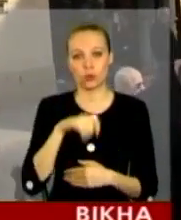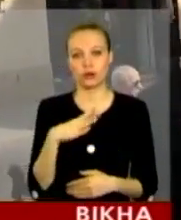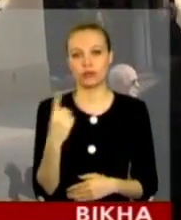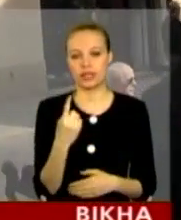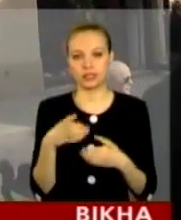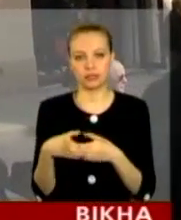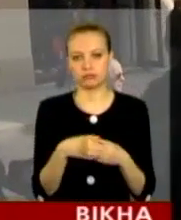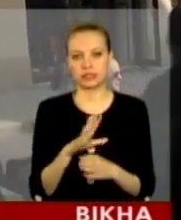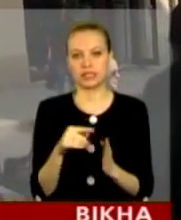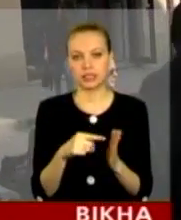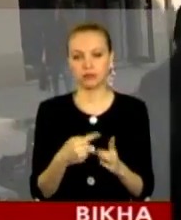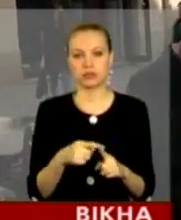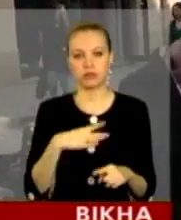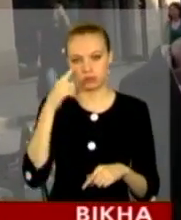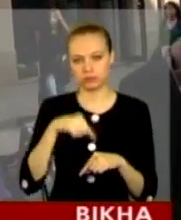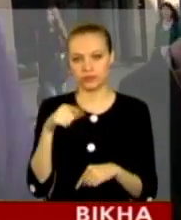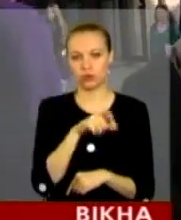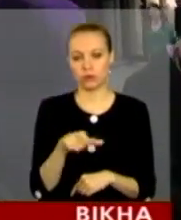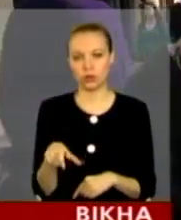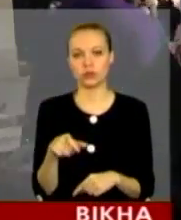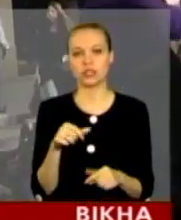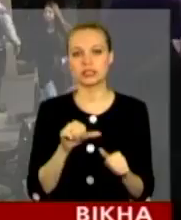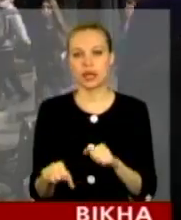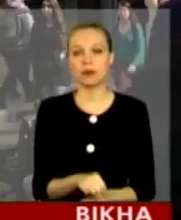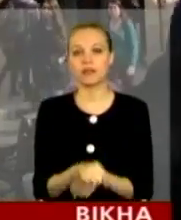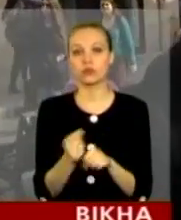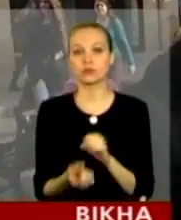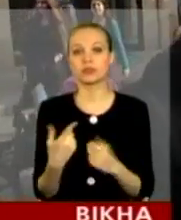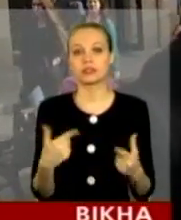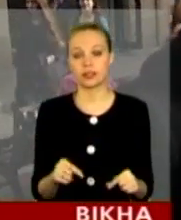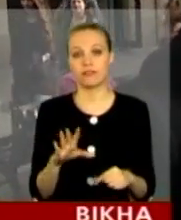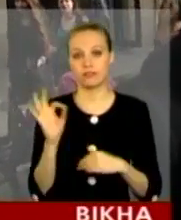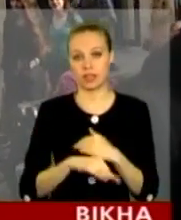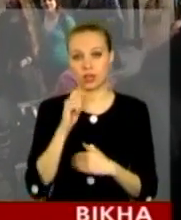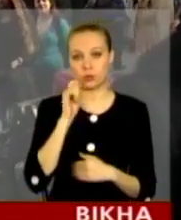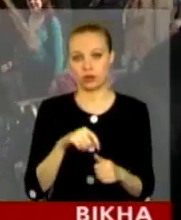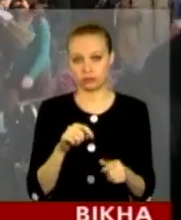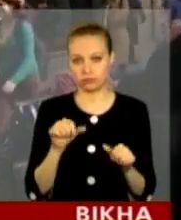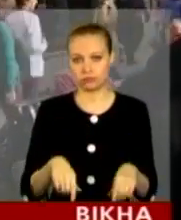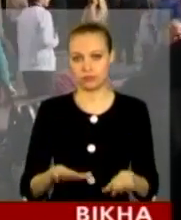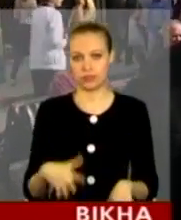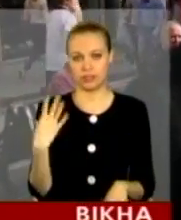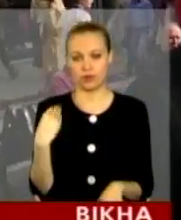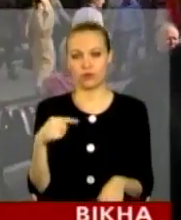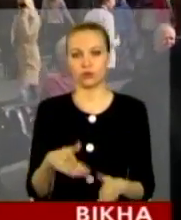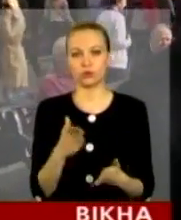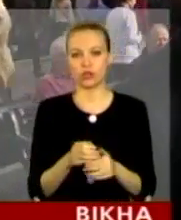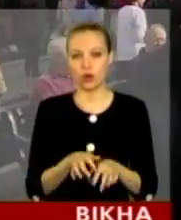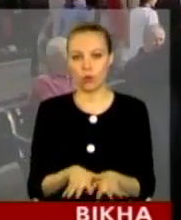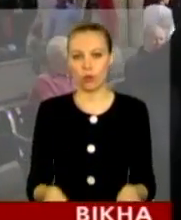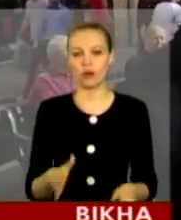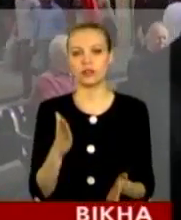ціла, неділима, і це були свідомі люди, які... От саме революція почалася звідки? Саме Західної України, саме зі Львова. Тут є корінь, тут